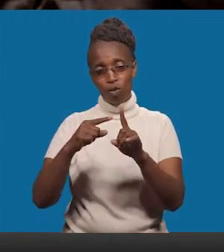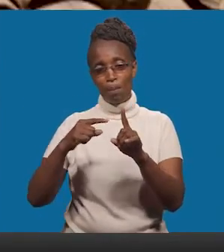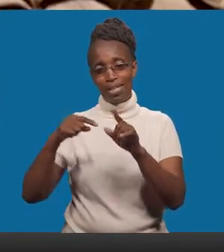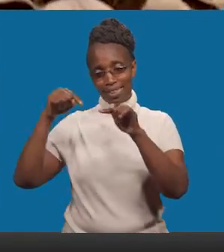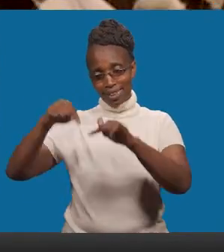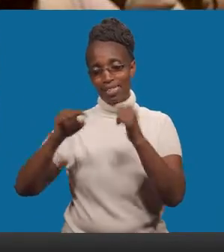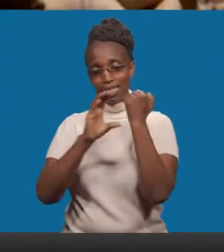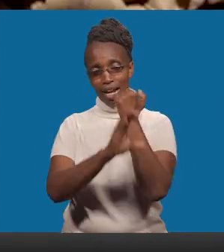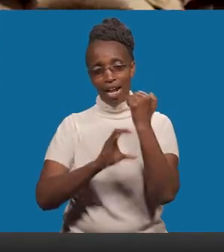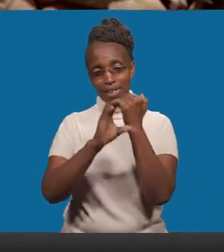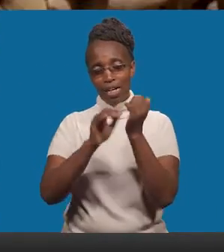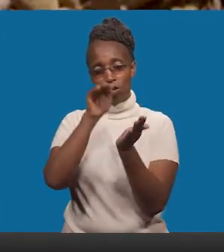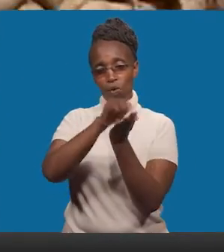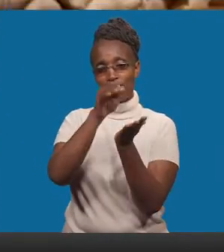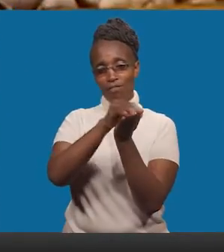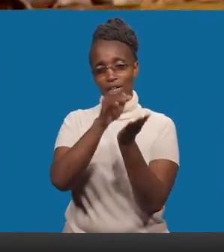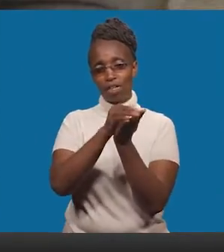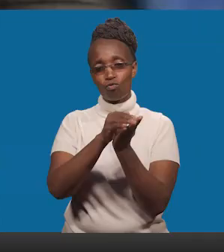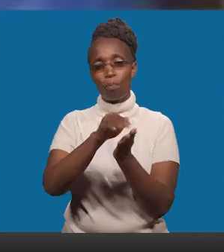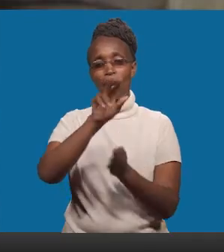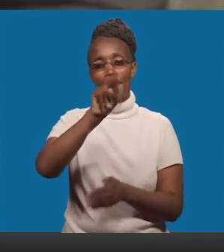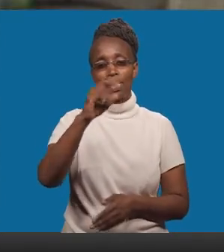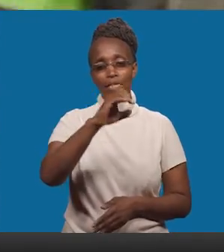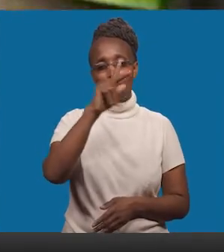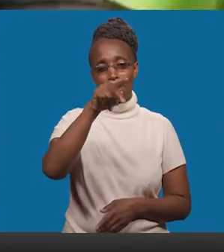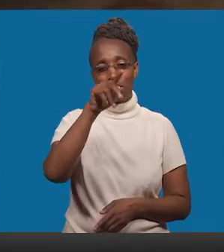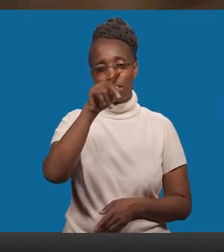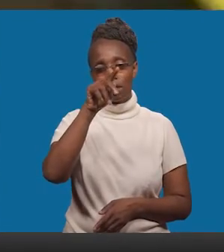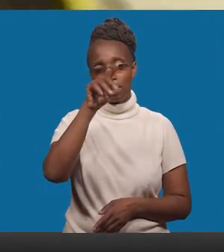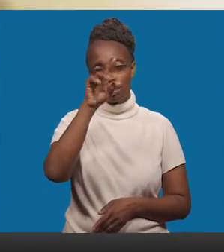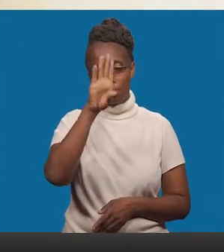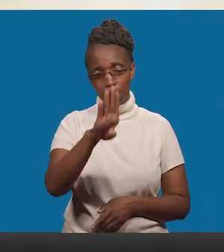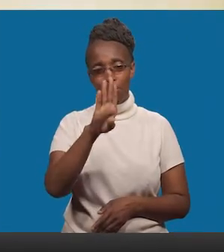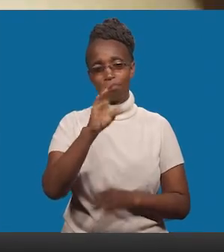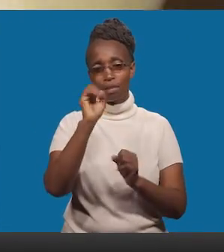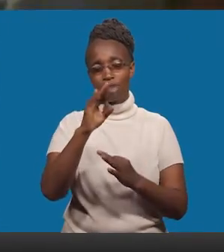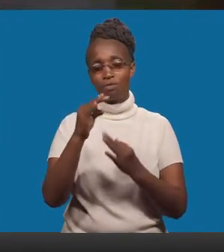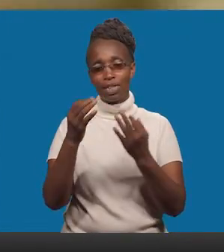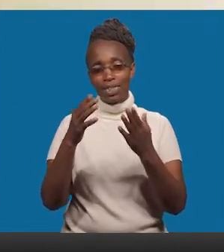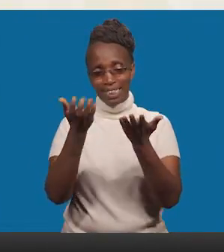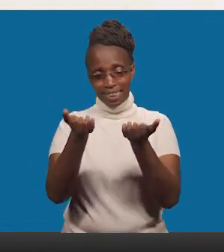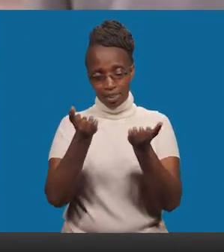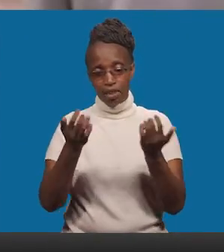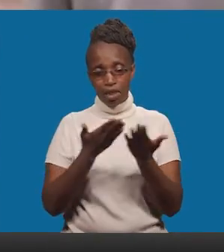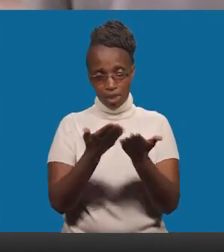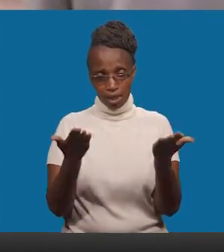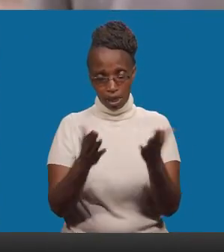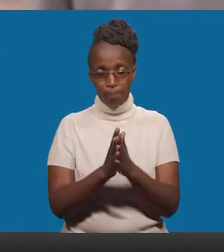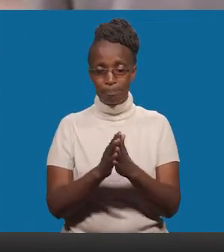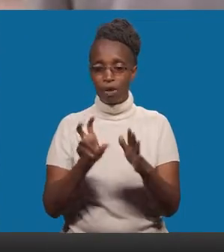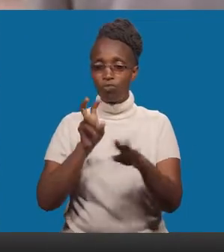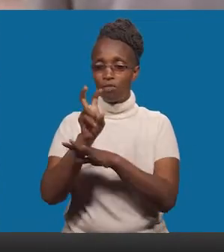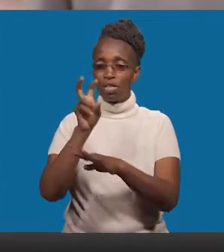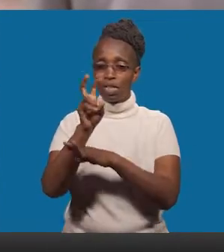wa humu nchini na kuzihifadhi katika magala ya NCPB na kishaye kuagiza mahindi iwapo kuna haja. Tumeona